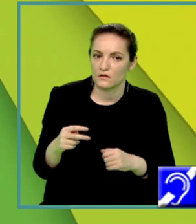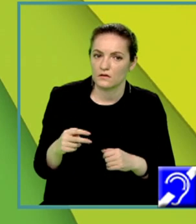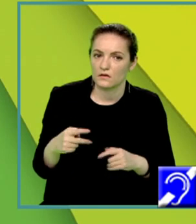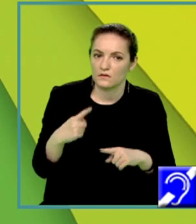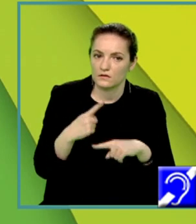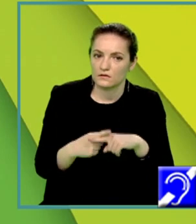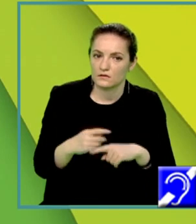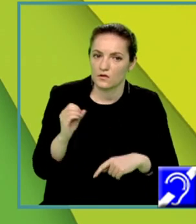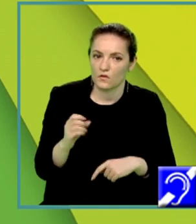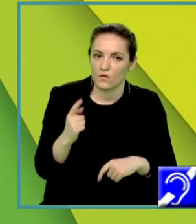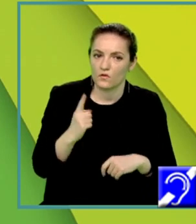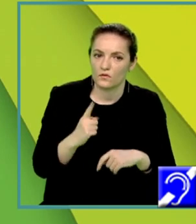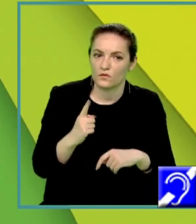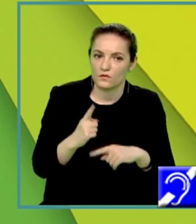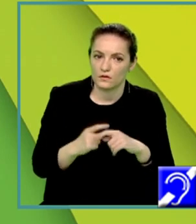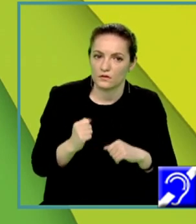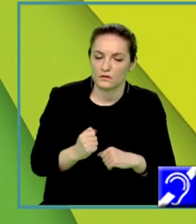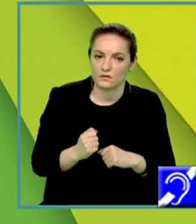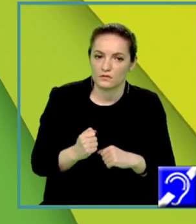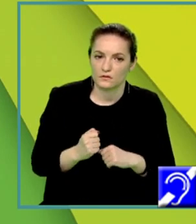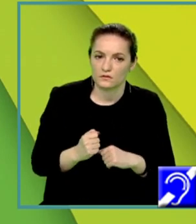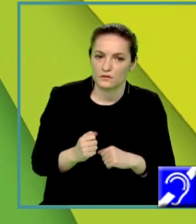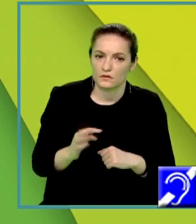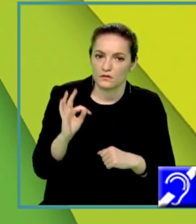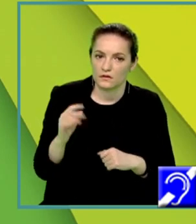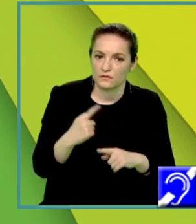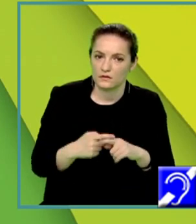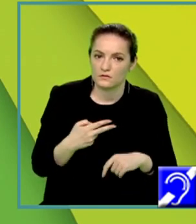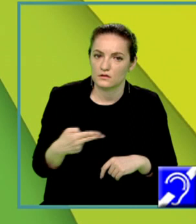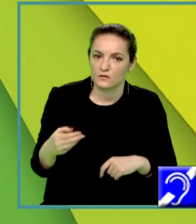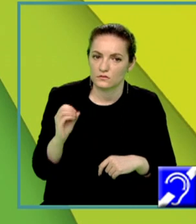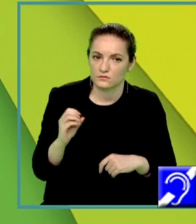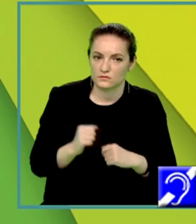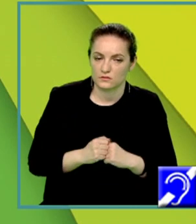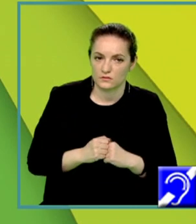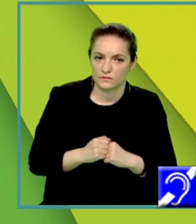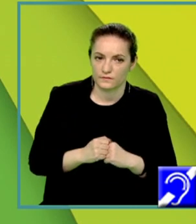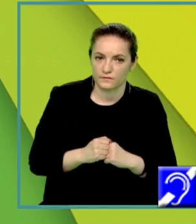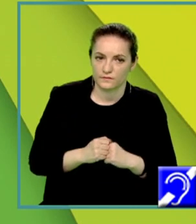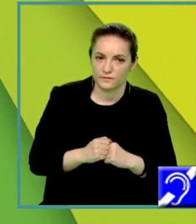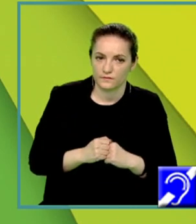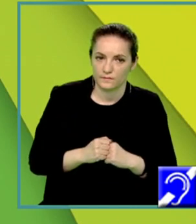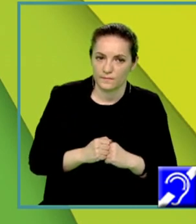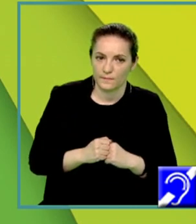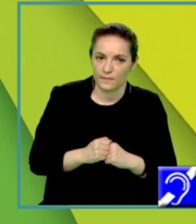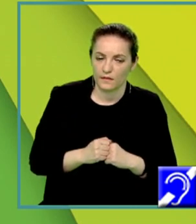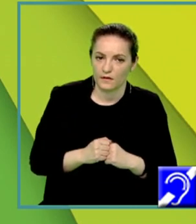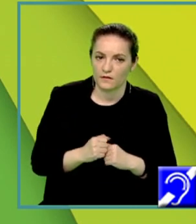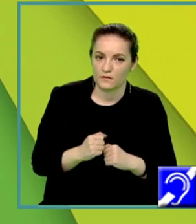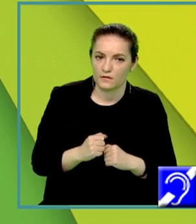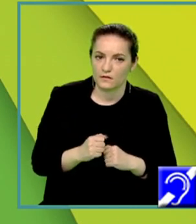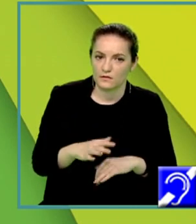OX înseamnă să rezolvăm ecuația f de x egal cu 0, ceea ce ne va conduce